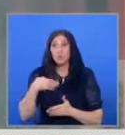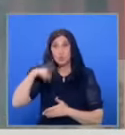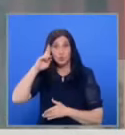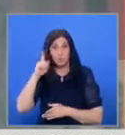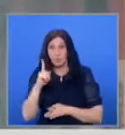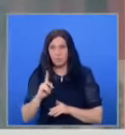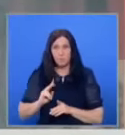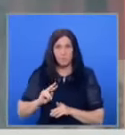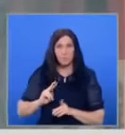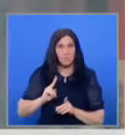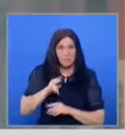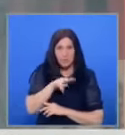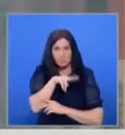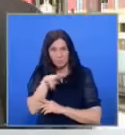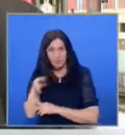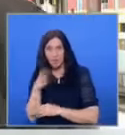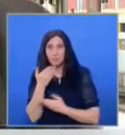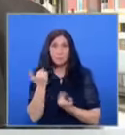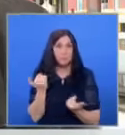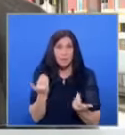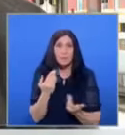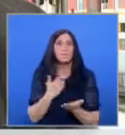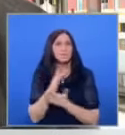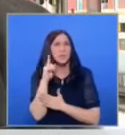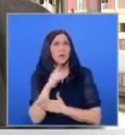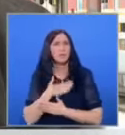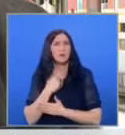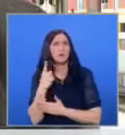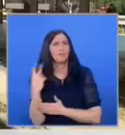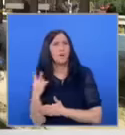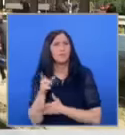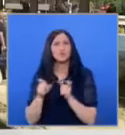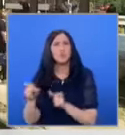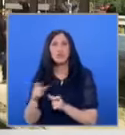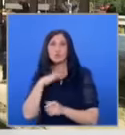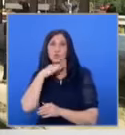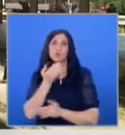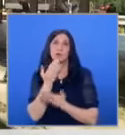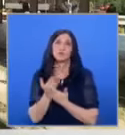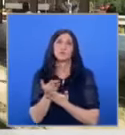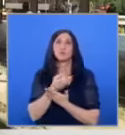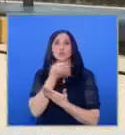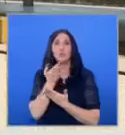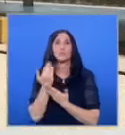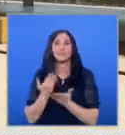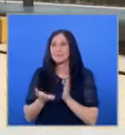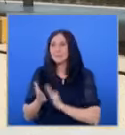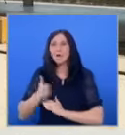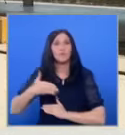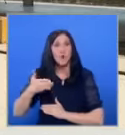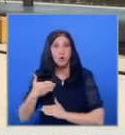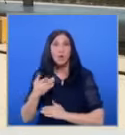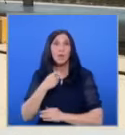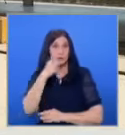дали имало един или двама евентуално, достатъчно рано се случва преди заминаването на влака. На сигнала за пожар са се отзовали три екипа